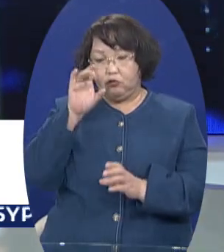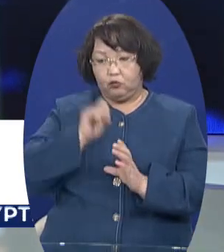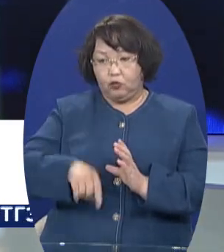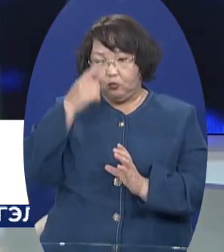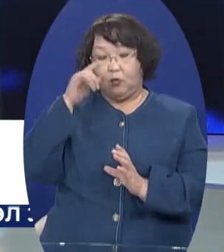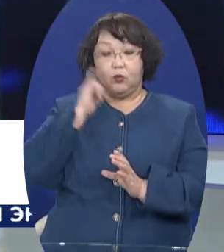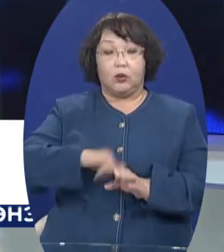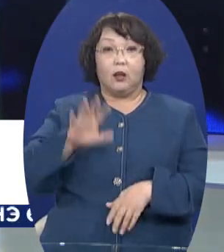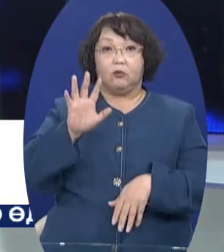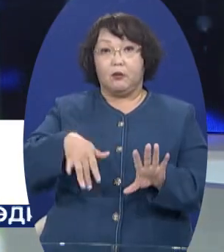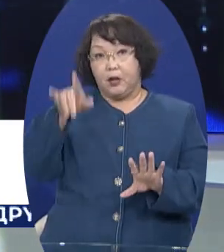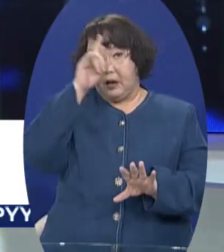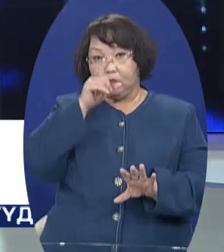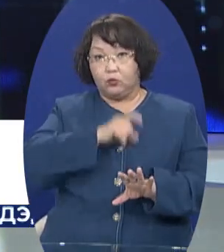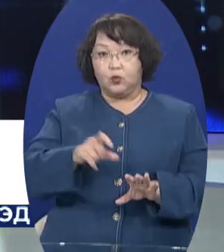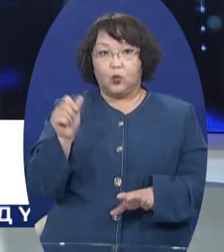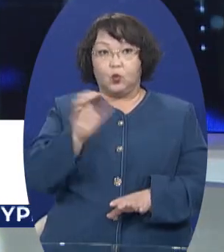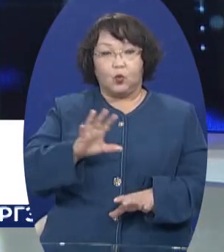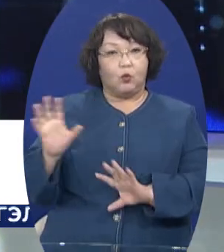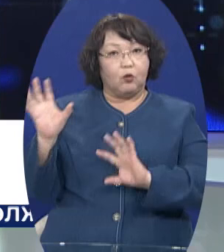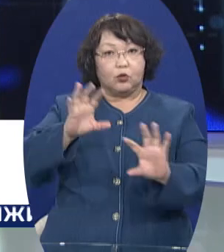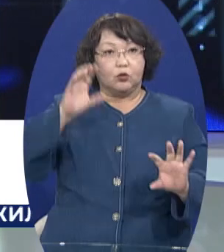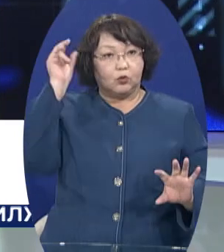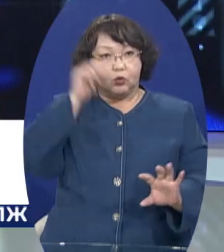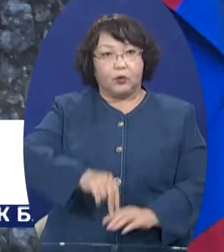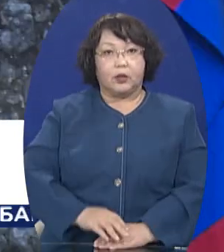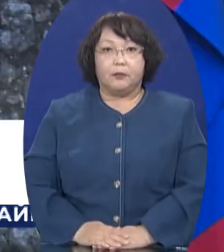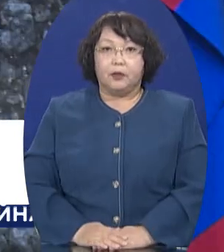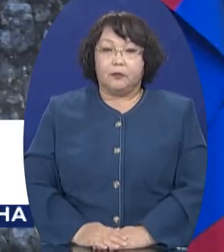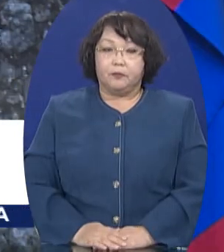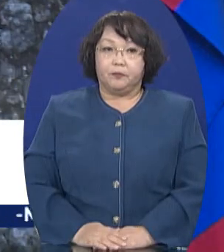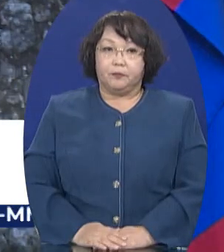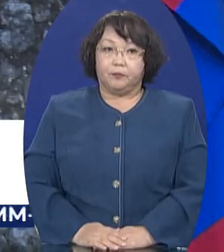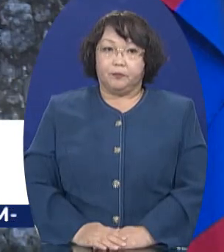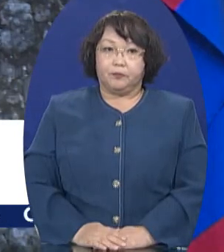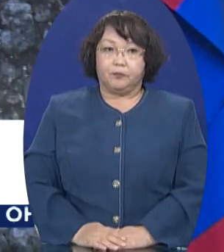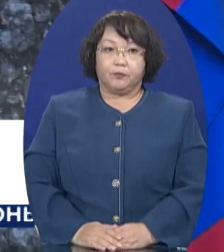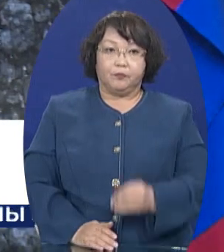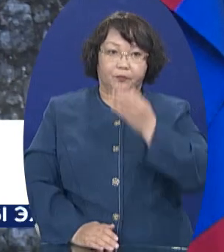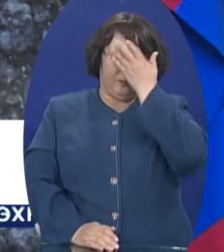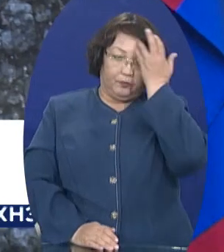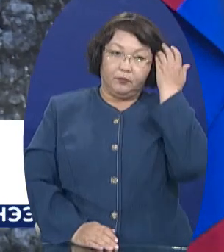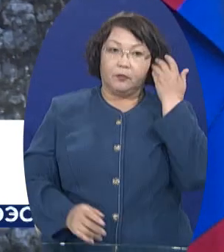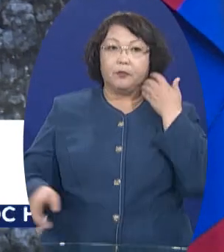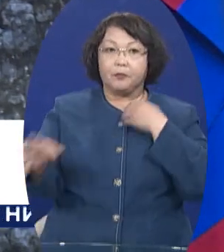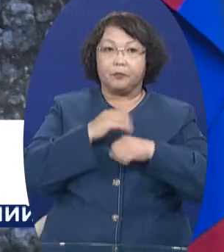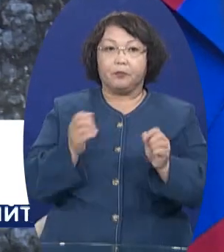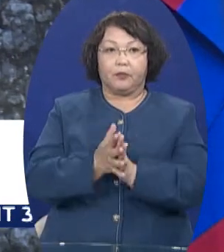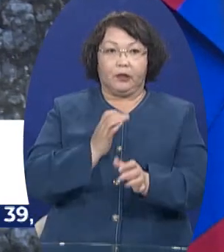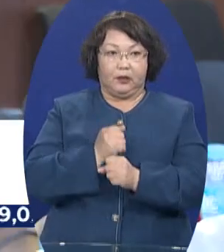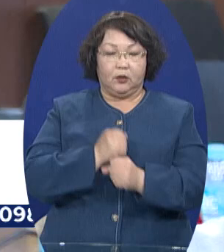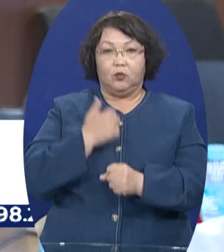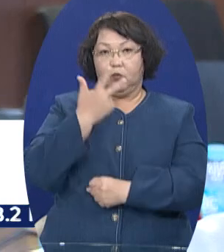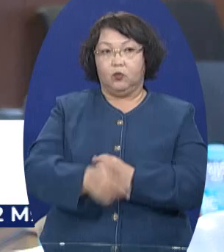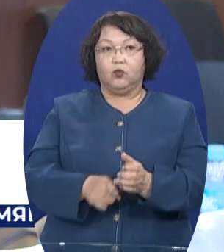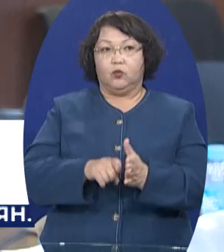улсын 15 эмч үн төлбөргүй суралцах юм байна. хамтын ажиллагааны үрэнд 3 жилийн